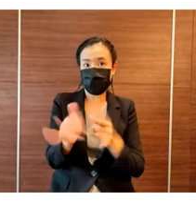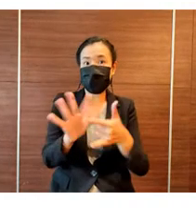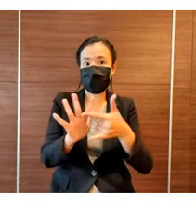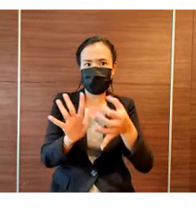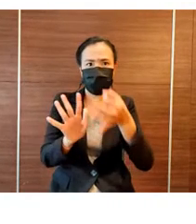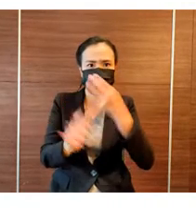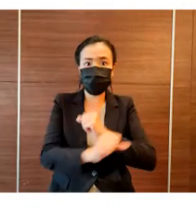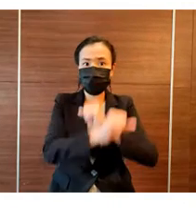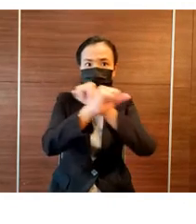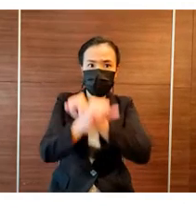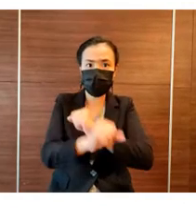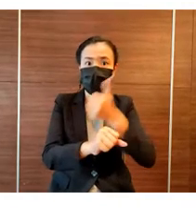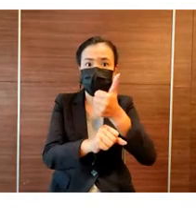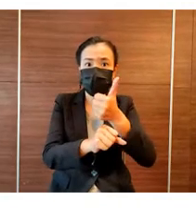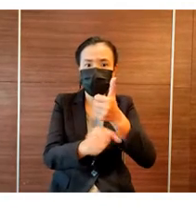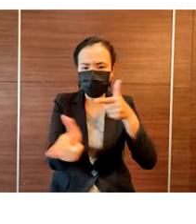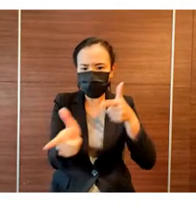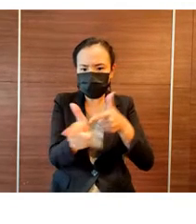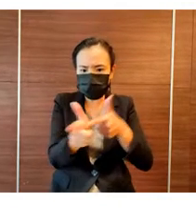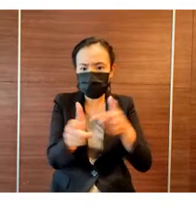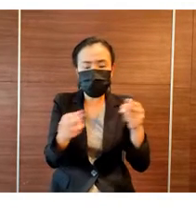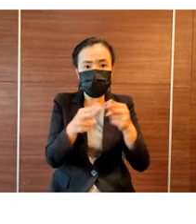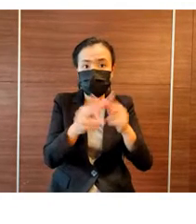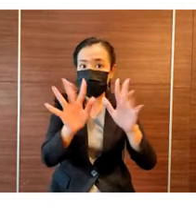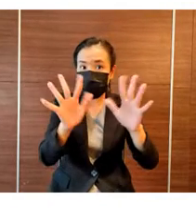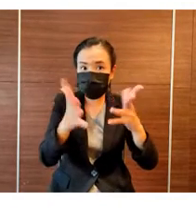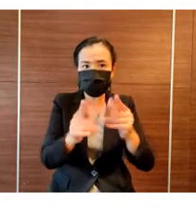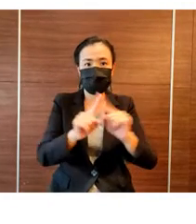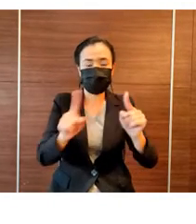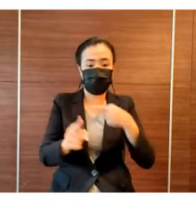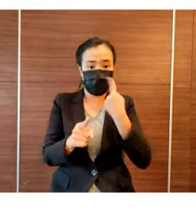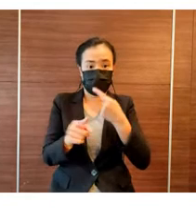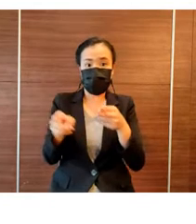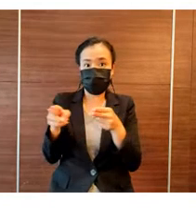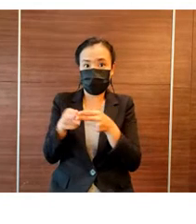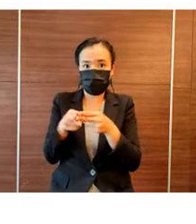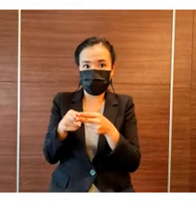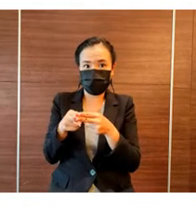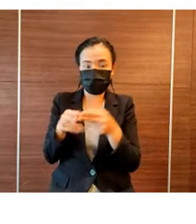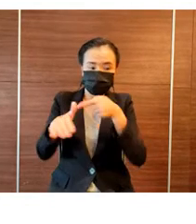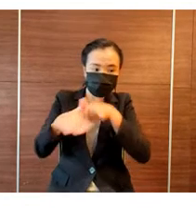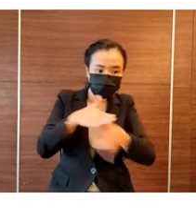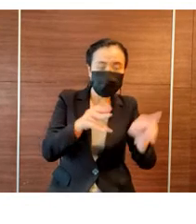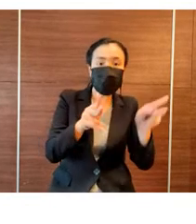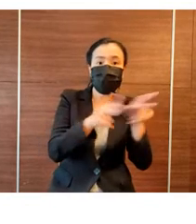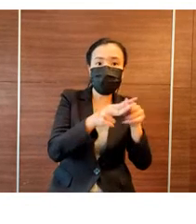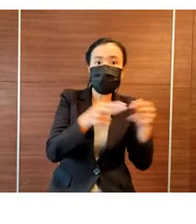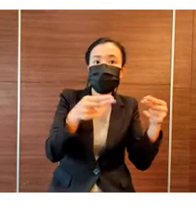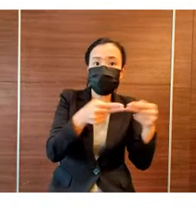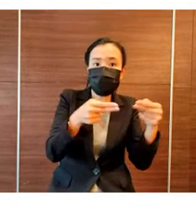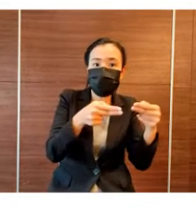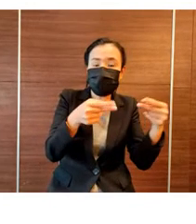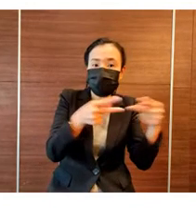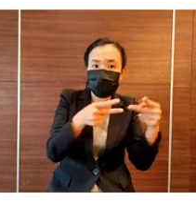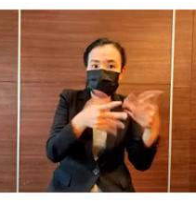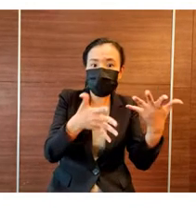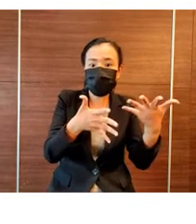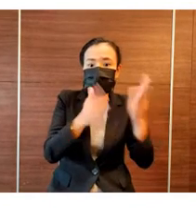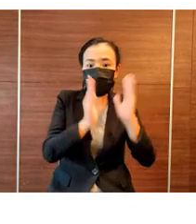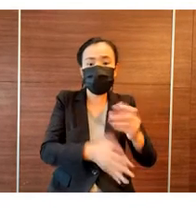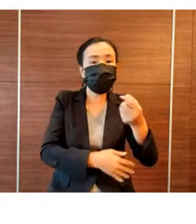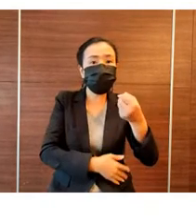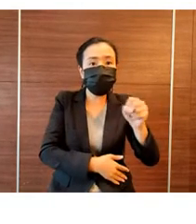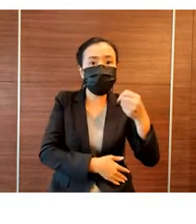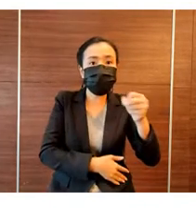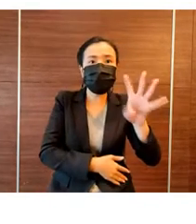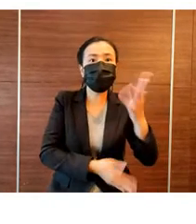างดีตรวจไม่เจอเชื้อนะครับนะส่วนไอ้คนที่ไม่มีเพศสัมพันธ์กับคนอื่นนอกคู่ไอ้นั่นก็ช่างหัวมันไปติดเชื้อมา10คน14คน